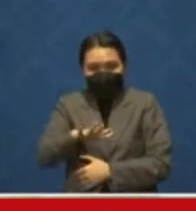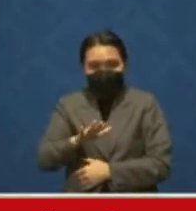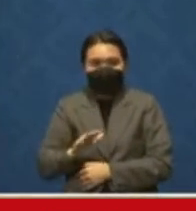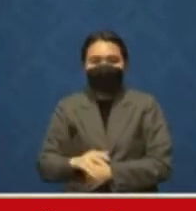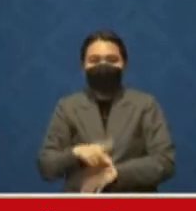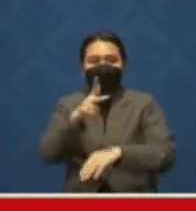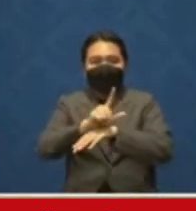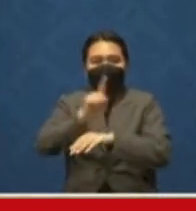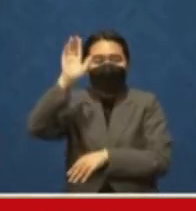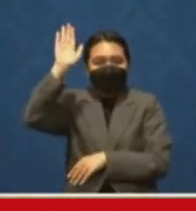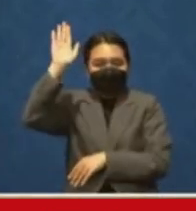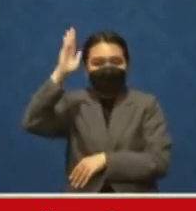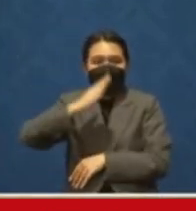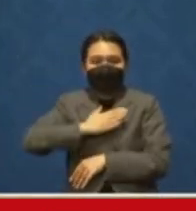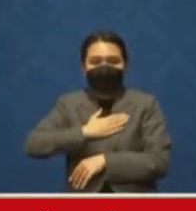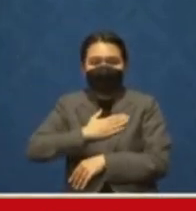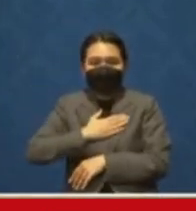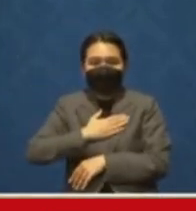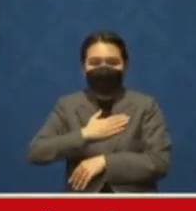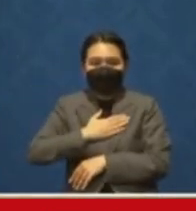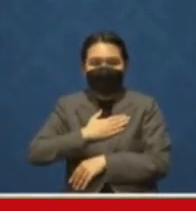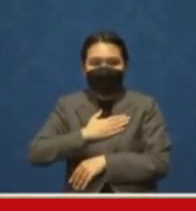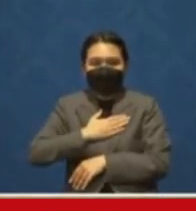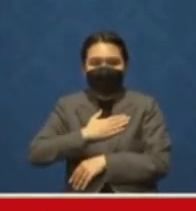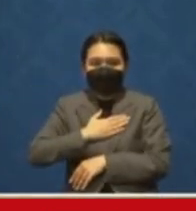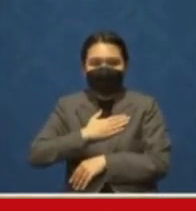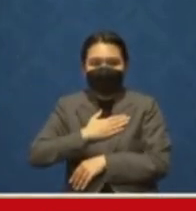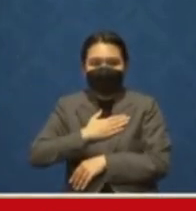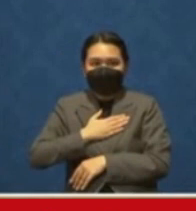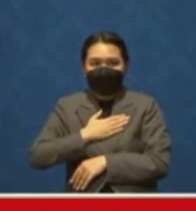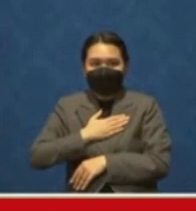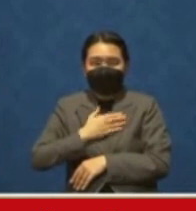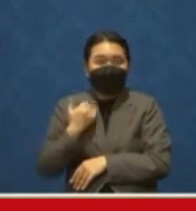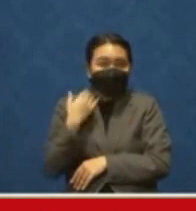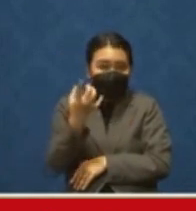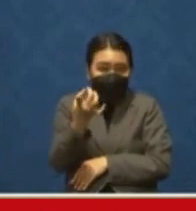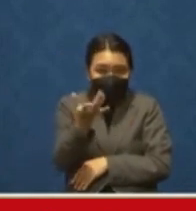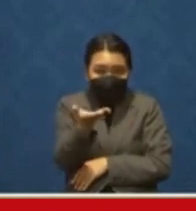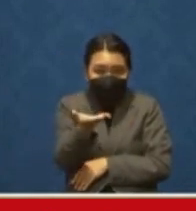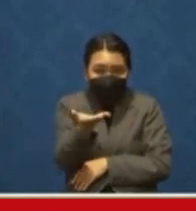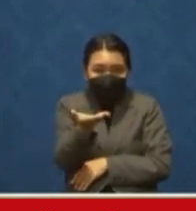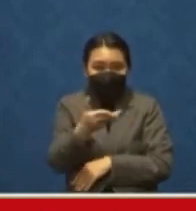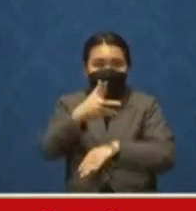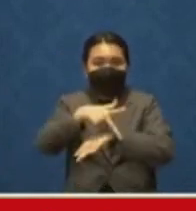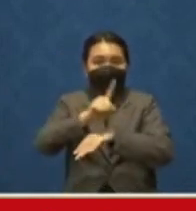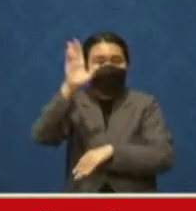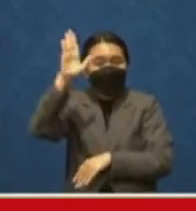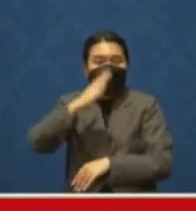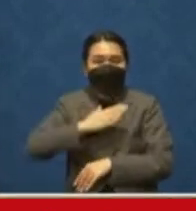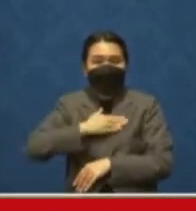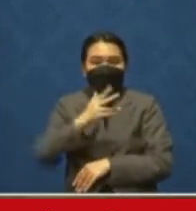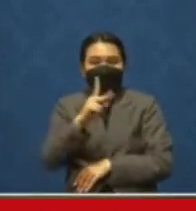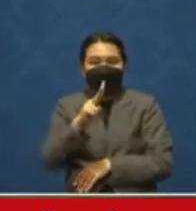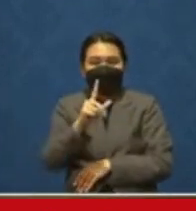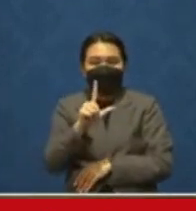คุณจะมาคิดทำอะไรง่ายจะมาโกงง่ายควรจะมาคิดตามอำเภอใจคนง่ายไม่ได้ขอยอดครับท่าน